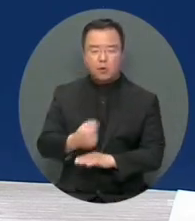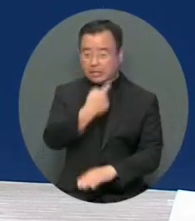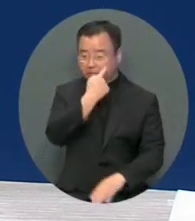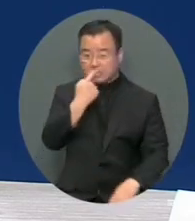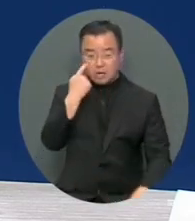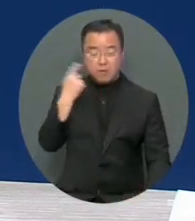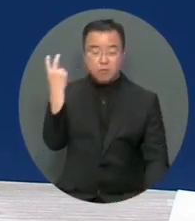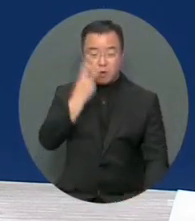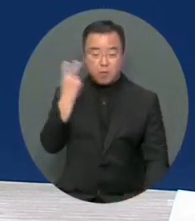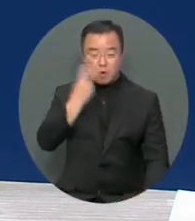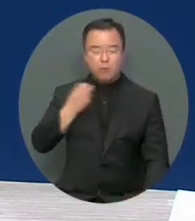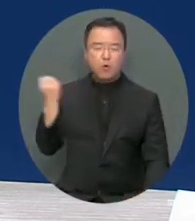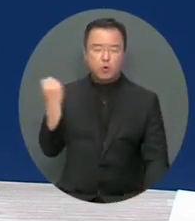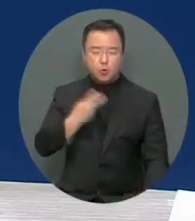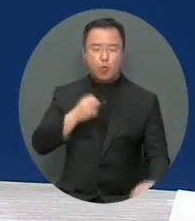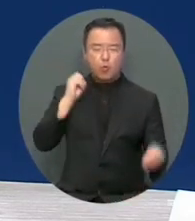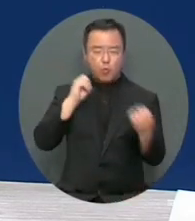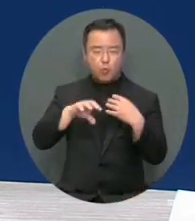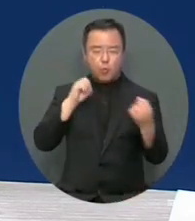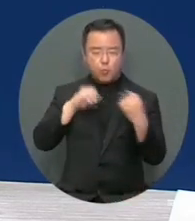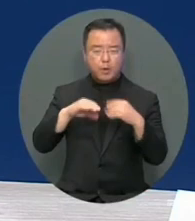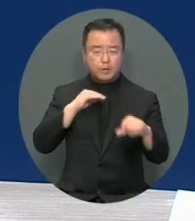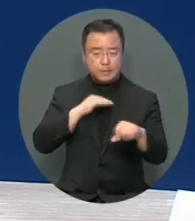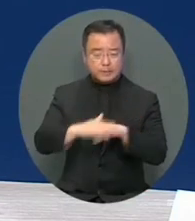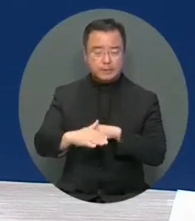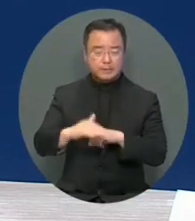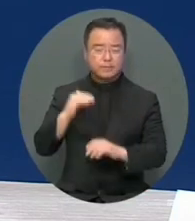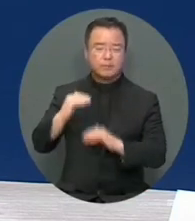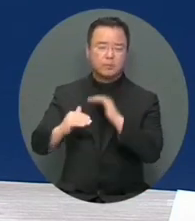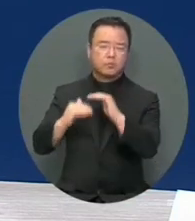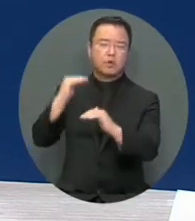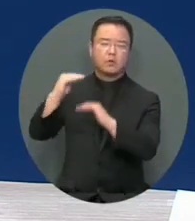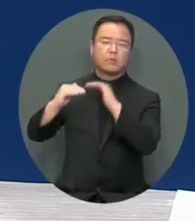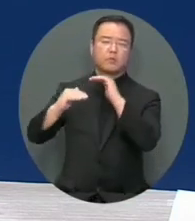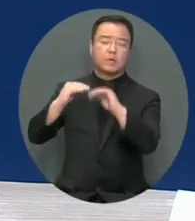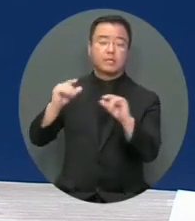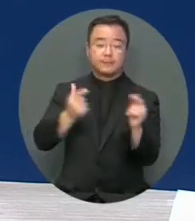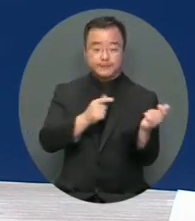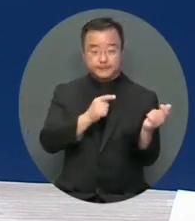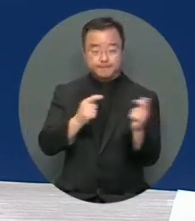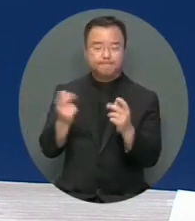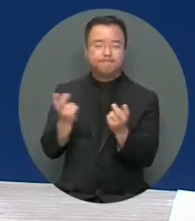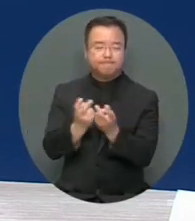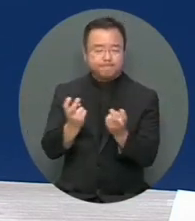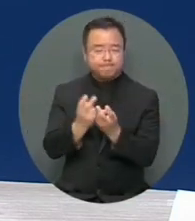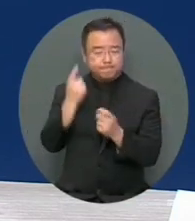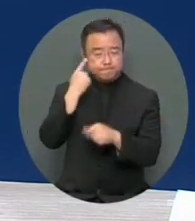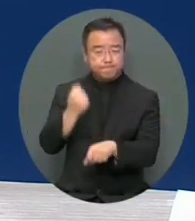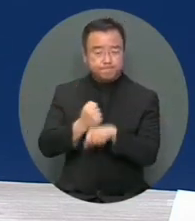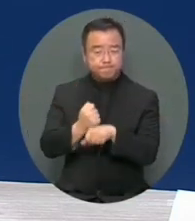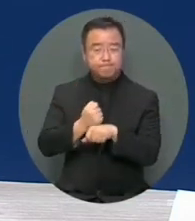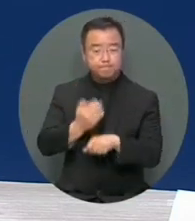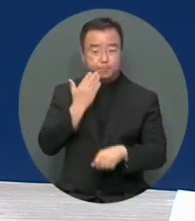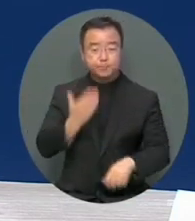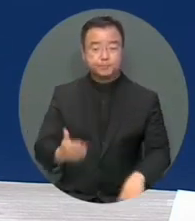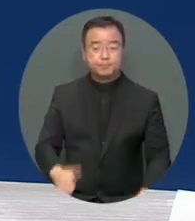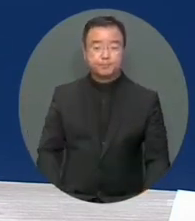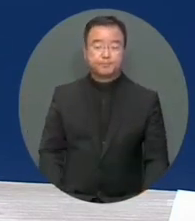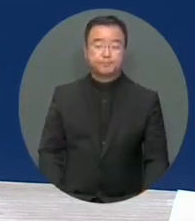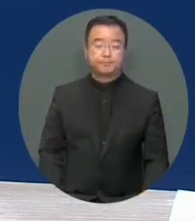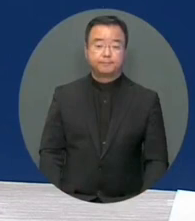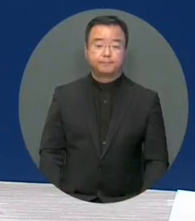다시 피드백하는 시기에 여러 가지 방법을 모색할 수 있다고 생각합니다.